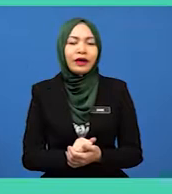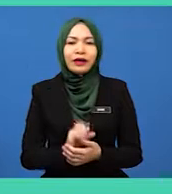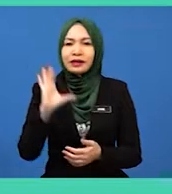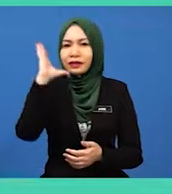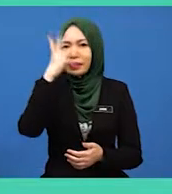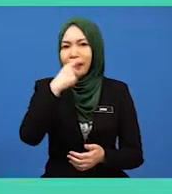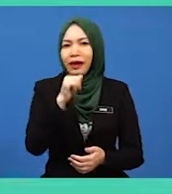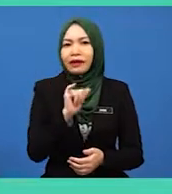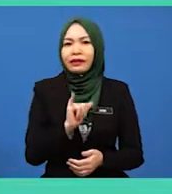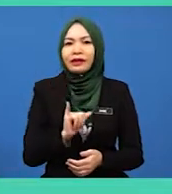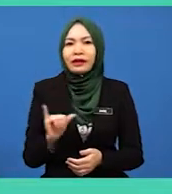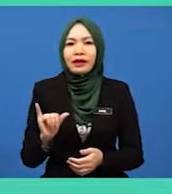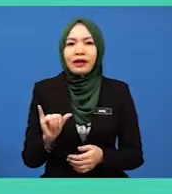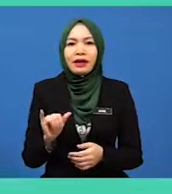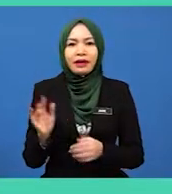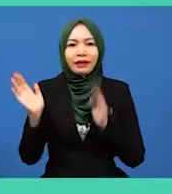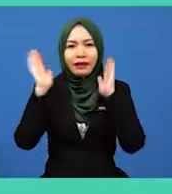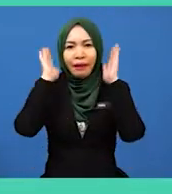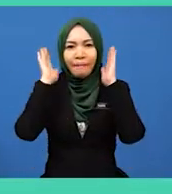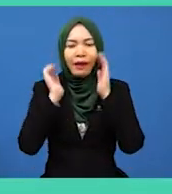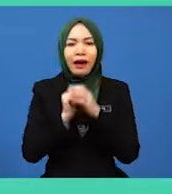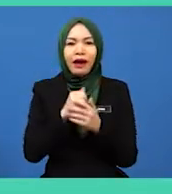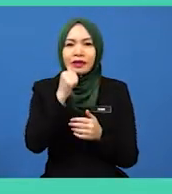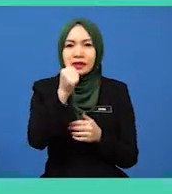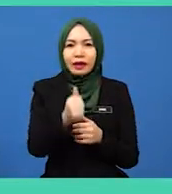sungguh bahasa kamu, wahai Sang Karna.